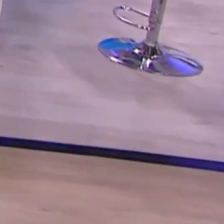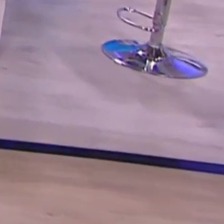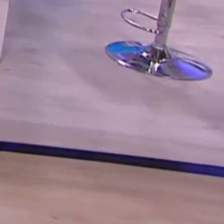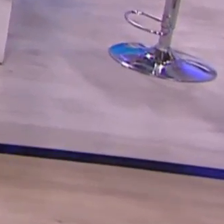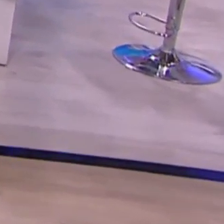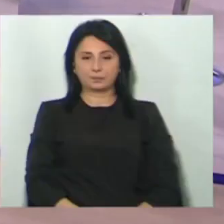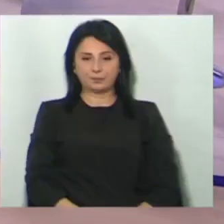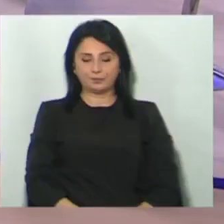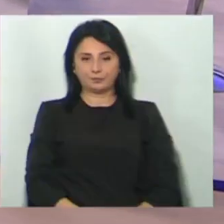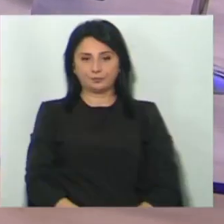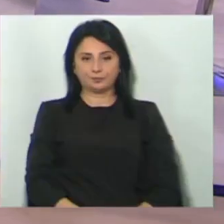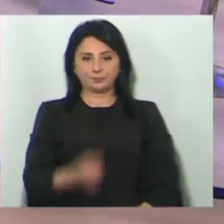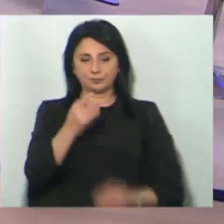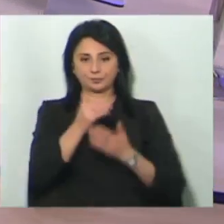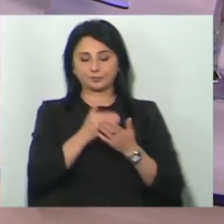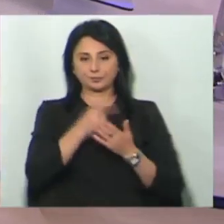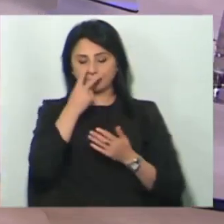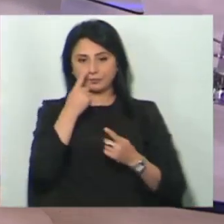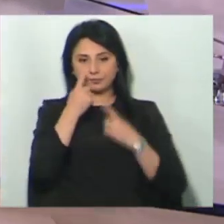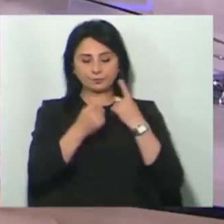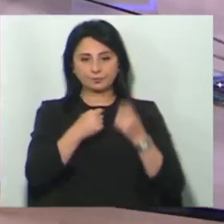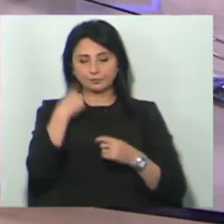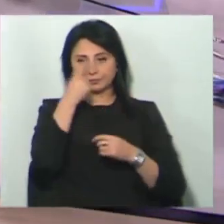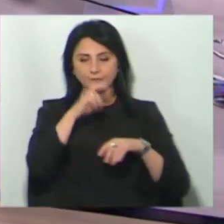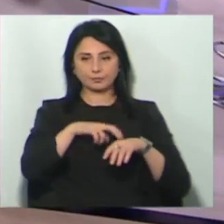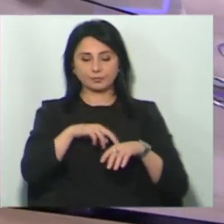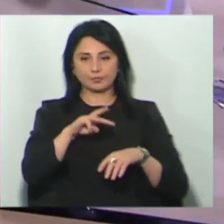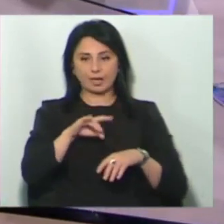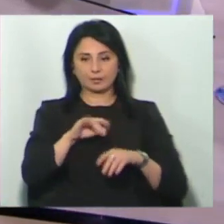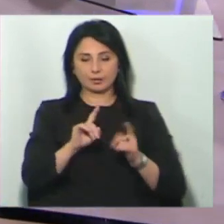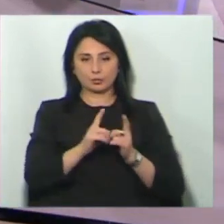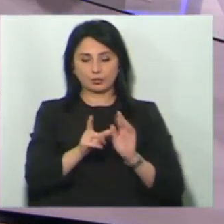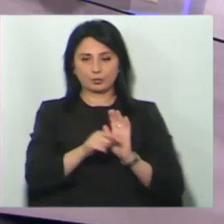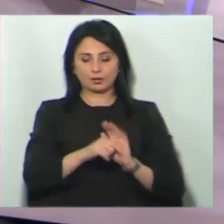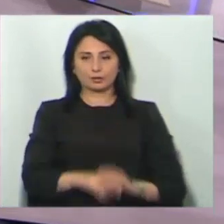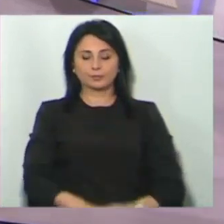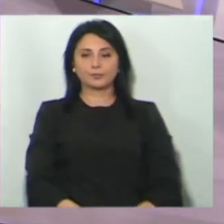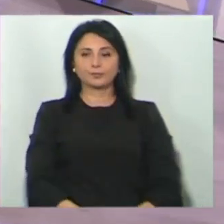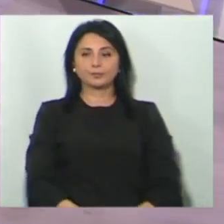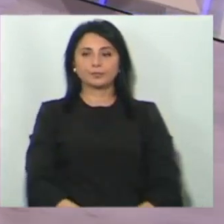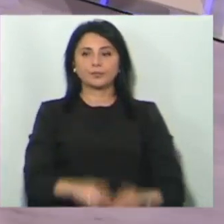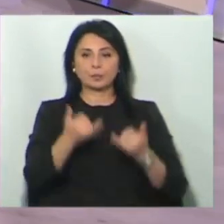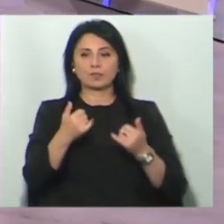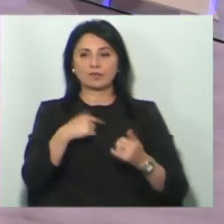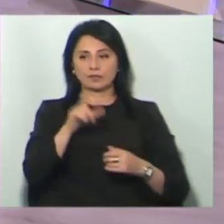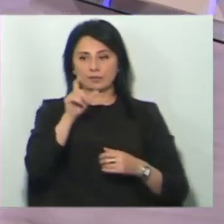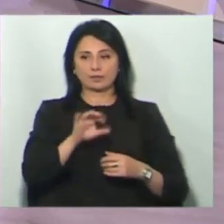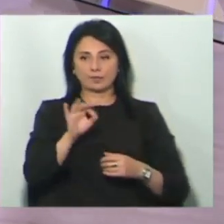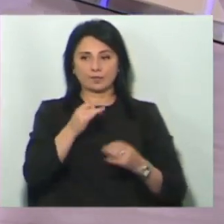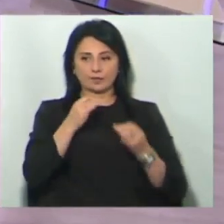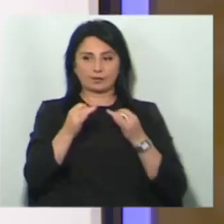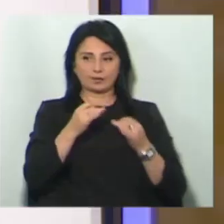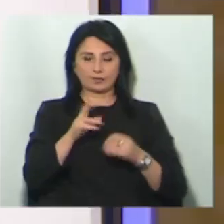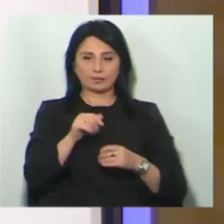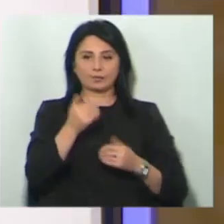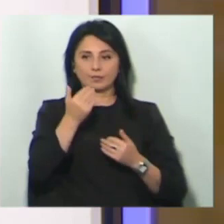გილამშიდობისა. ეს საქართველოს პირველი არქივია, თქვენ უყურებთ გადაცემას პირადი ექიმი მარი მალაზონია სულთო თარგმანი. დღეს ჩვენ ადამიანზე ვსაუბრობთ